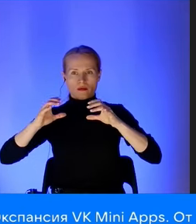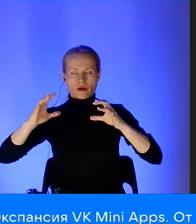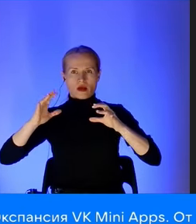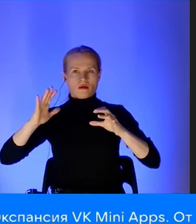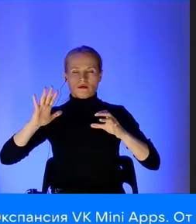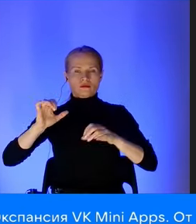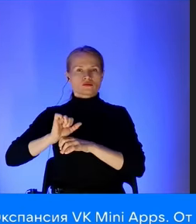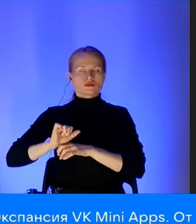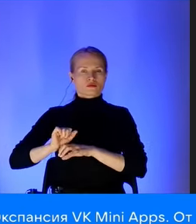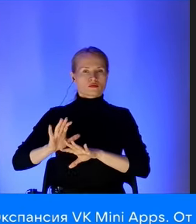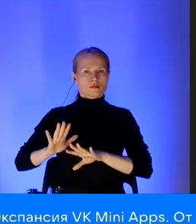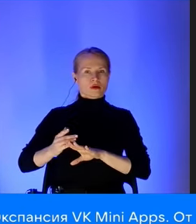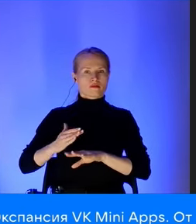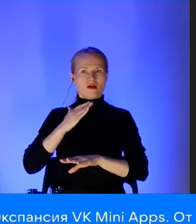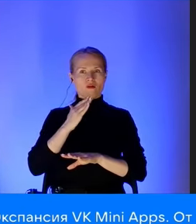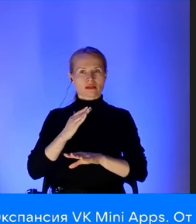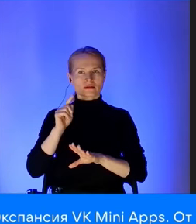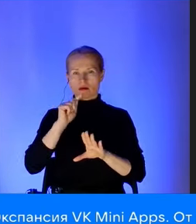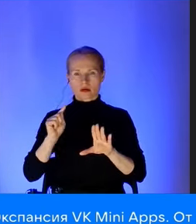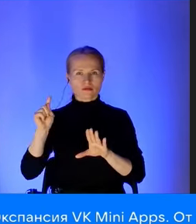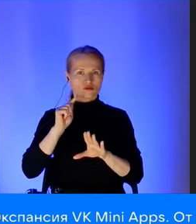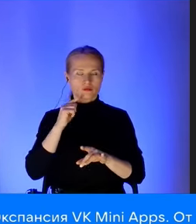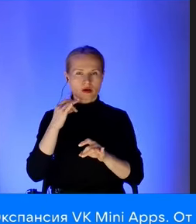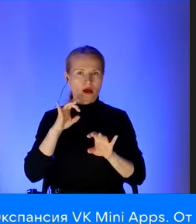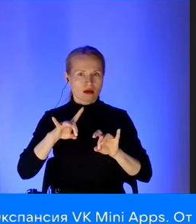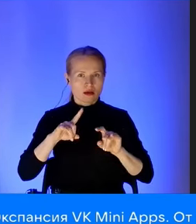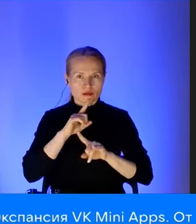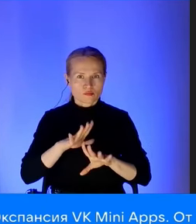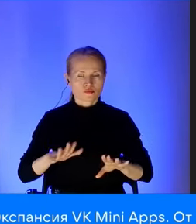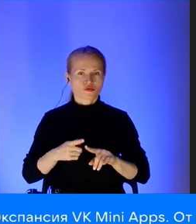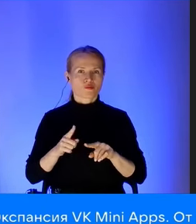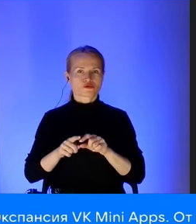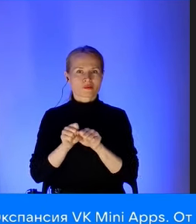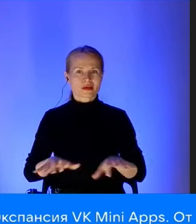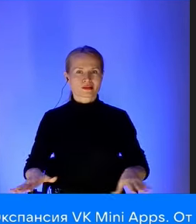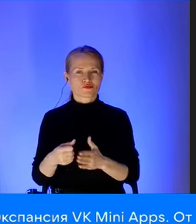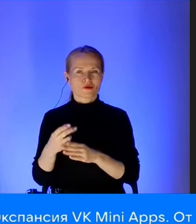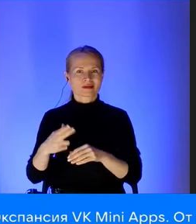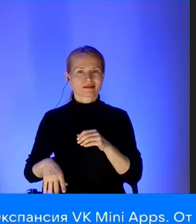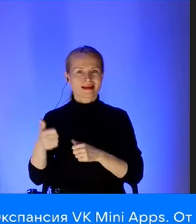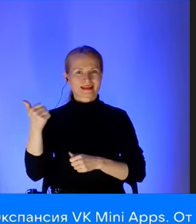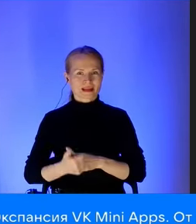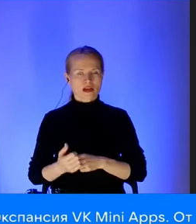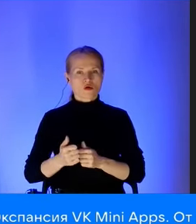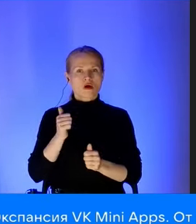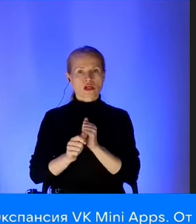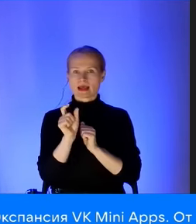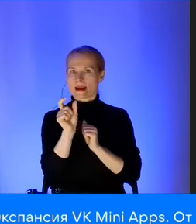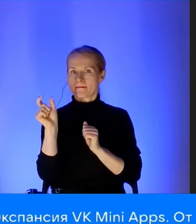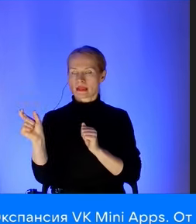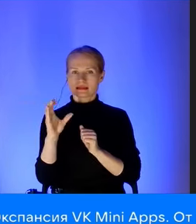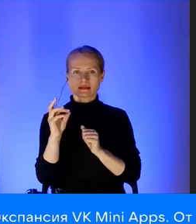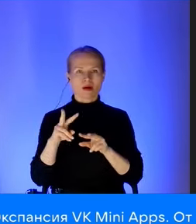хватит. На самом деле мы про все это говорить не будем, иначе мы не разойдемся, наверное, до конца недели. Но каждый из элементов системы